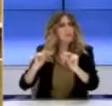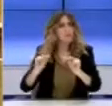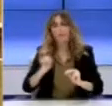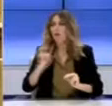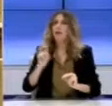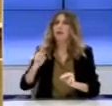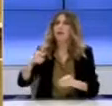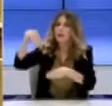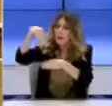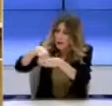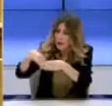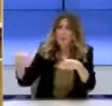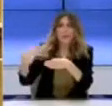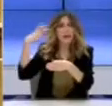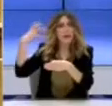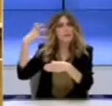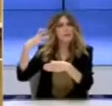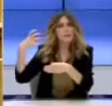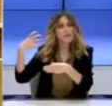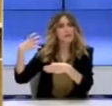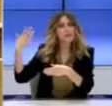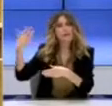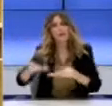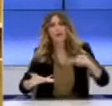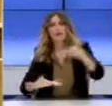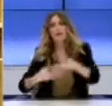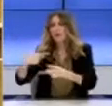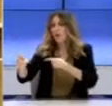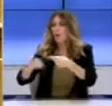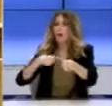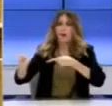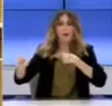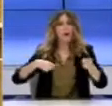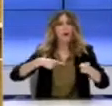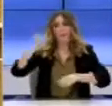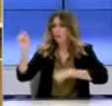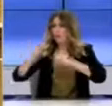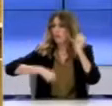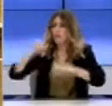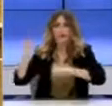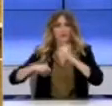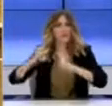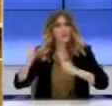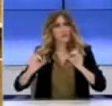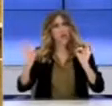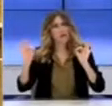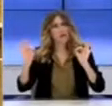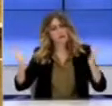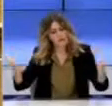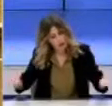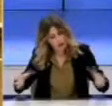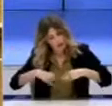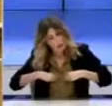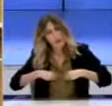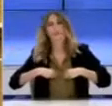όλους. Είναι άνθρωποι οι οποίοι αρθρώνουν δημόσιο λόγο, οι πιο πολλοί από αυτούς. Είναι άνθρωποι